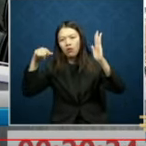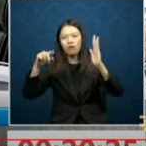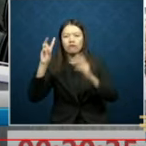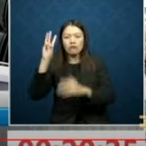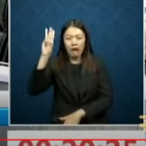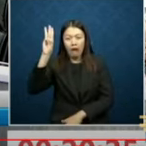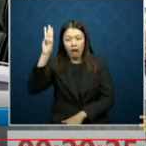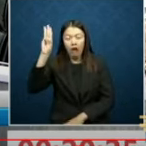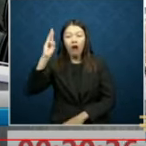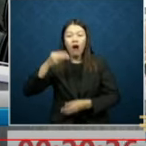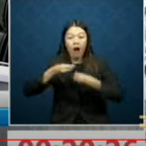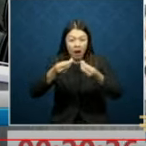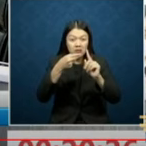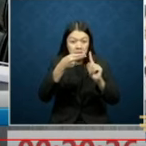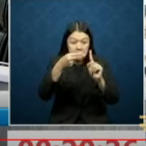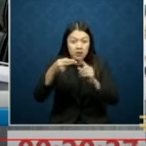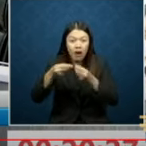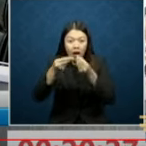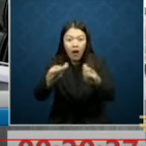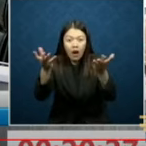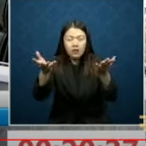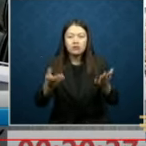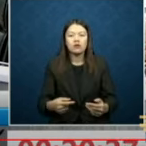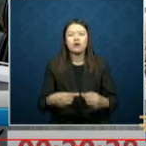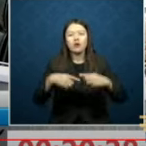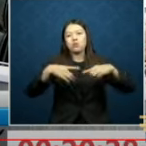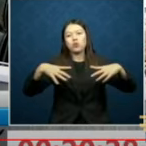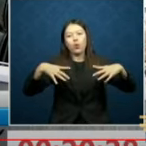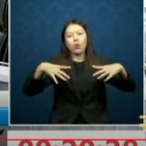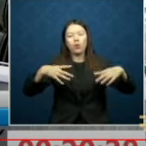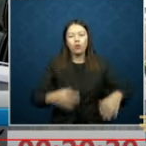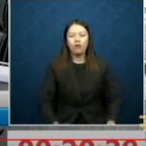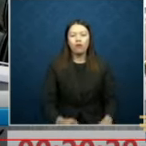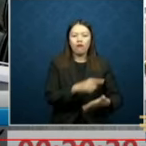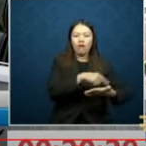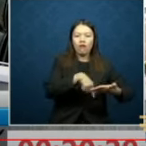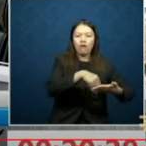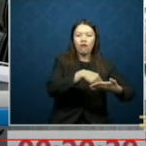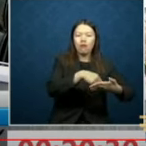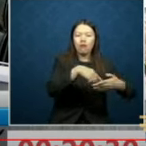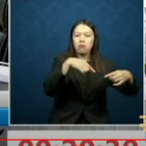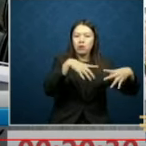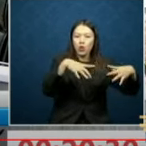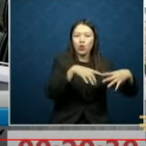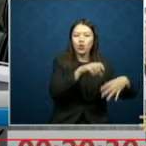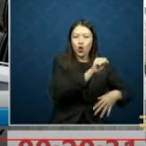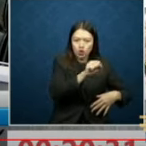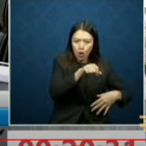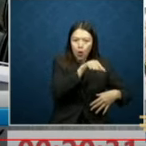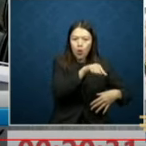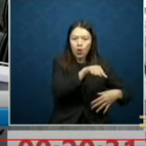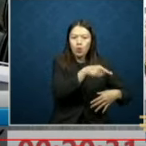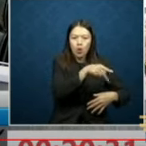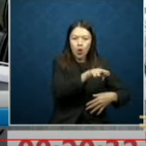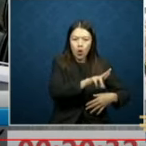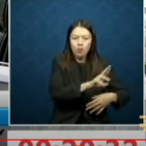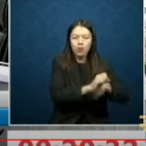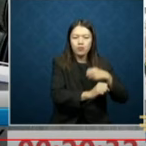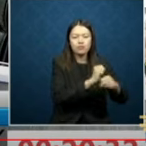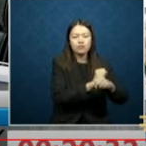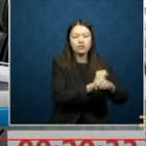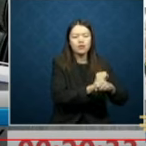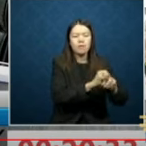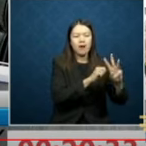ว่าจะให้อาจขัดพระราชบัญญัติประกอบรัฐธรรมนูญว่าด้วยการเลือกตั้งสมาชิกสภาผู้แทนราษฎรพ.ศ. 2561มาต